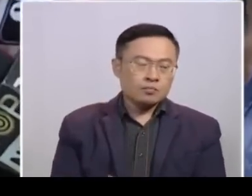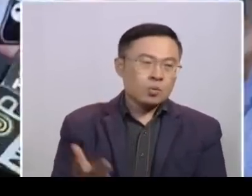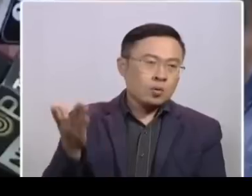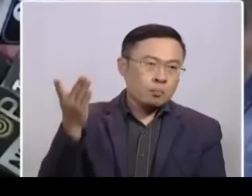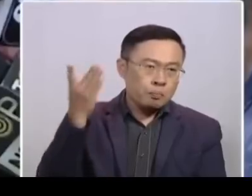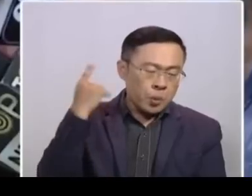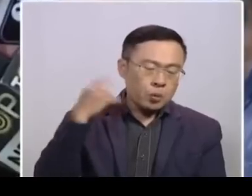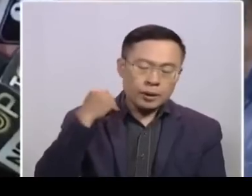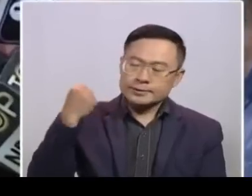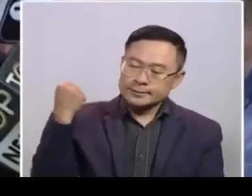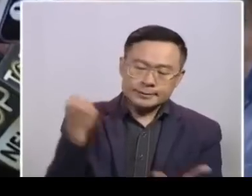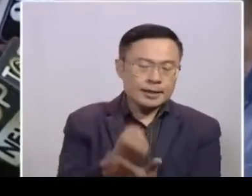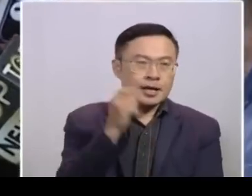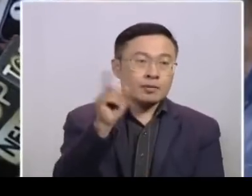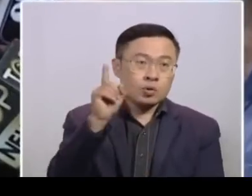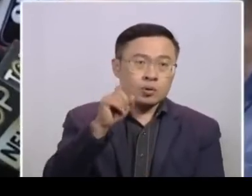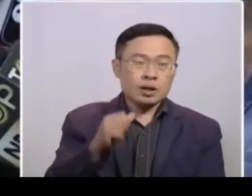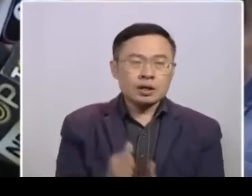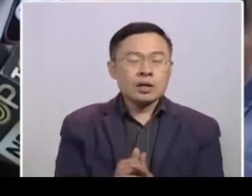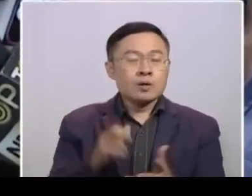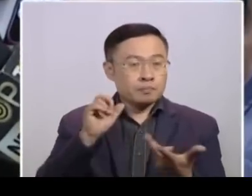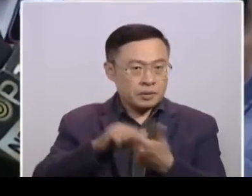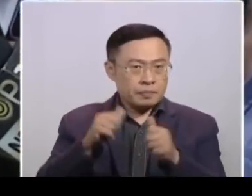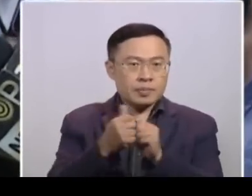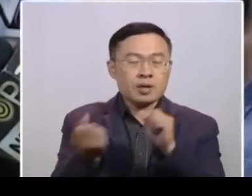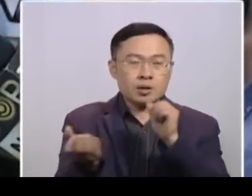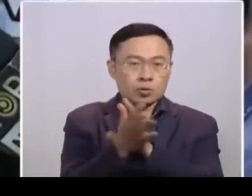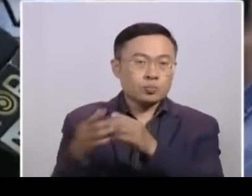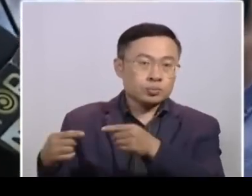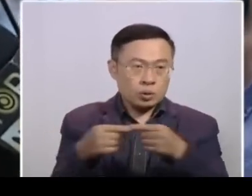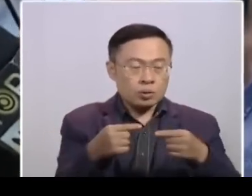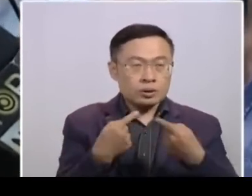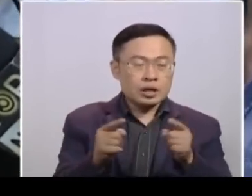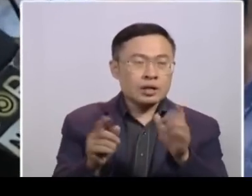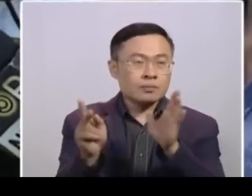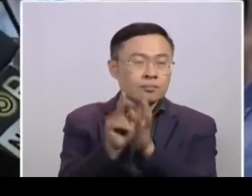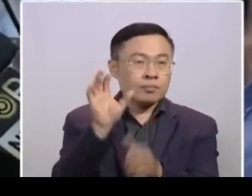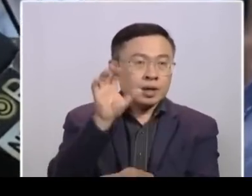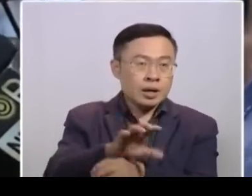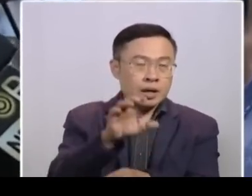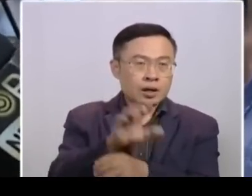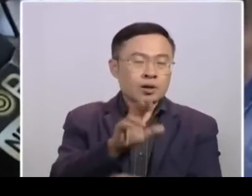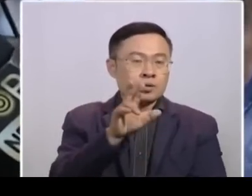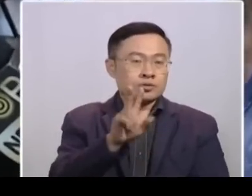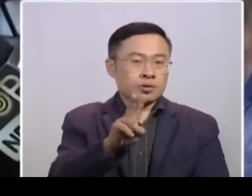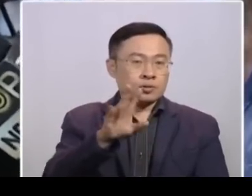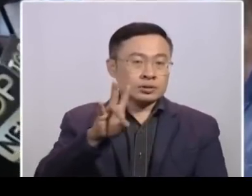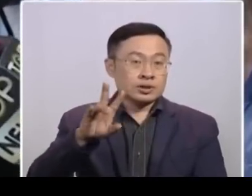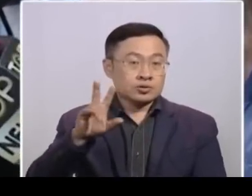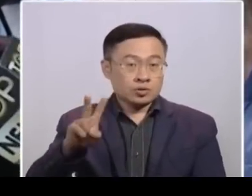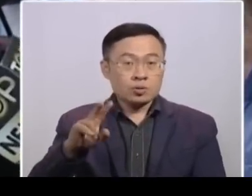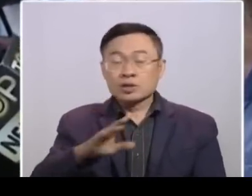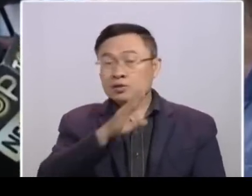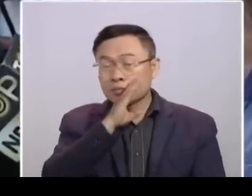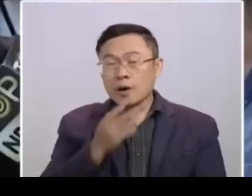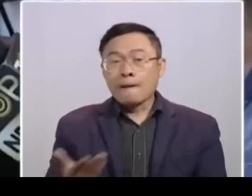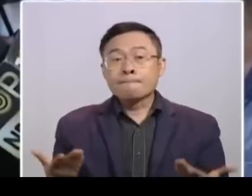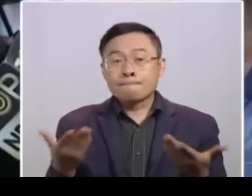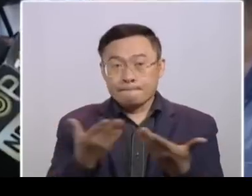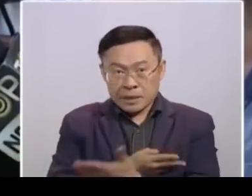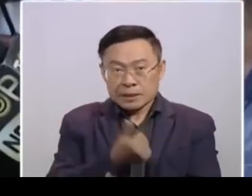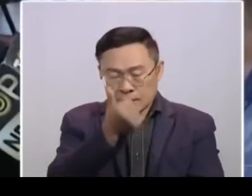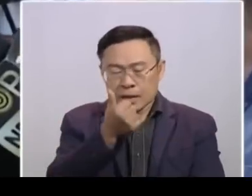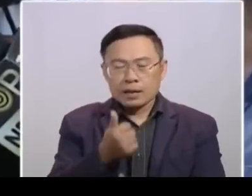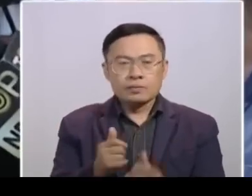การณ์ที่ไม่ควรเกิดขึ้นเพราะว่าจะเป็นข้อบุกมัดในอนาคตแต่ข้อบังคับดังกล่าวอยู่ในมาตรา272หากเปลี่ยนแปลงข้อบังคับดังกล่าว